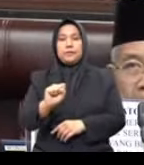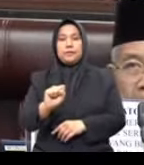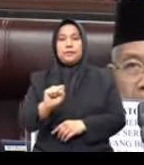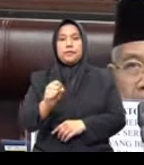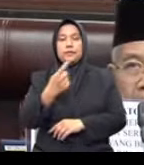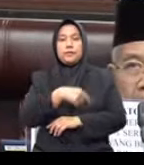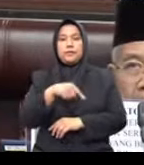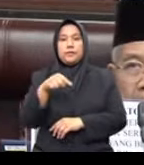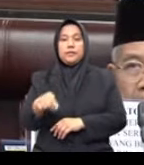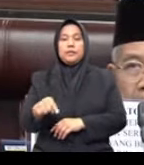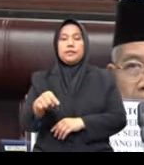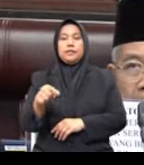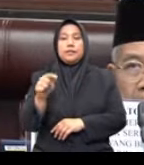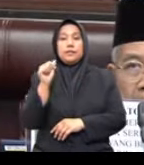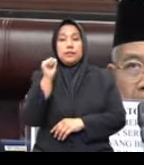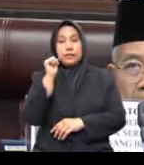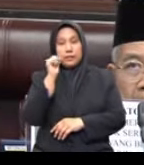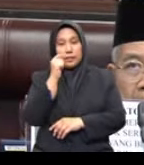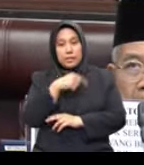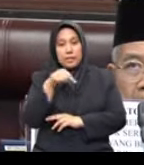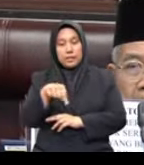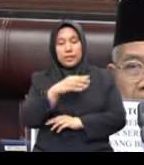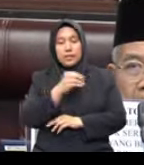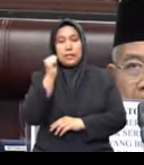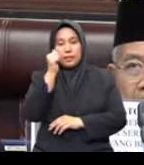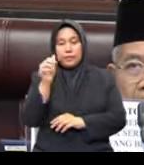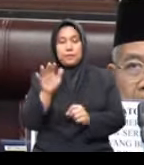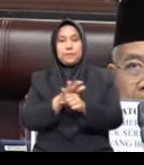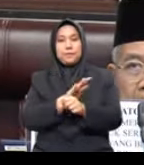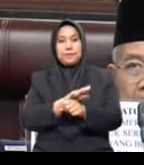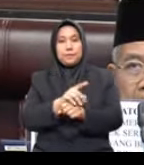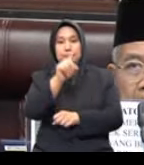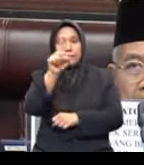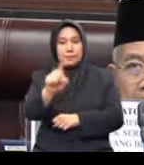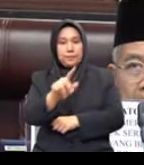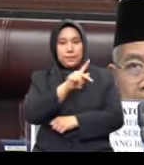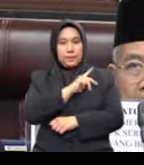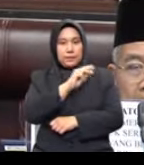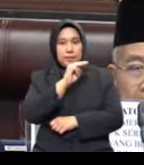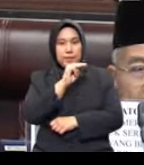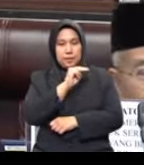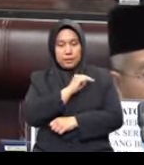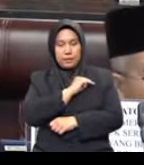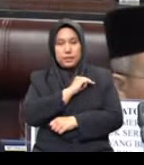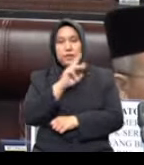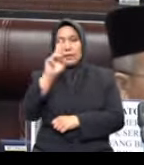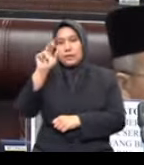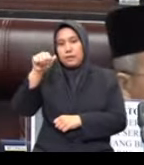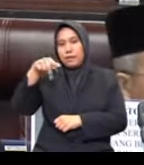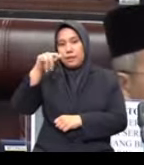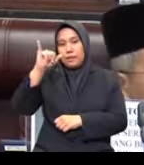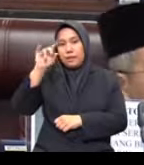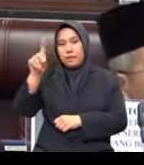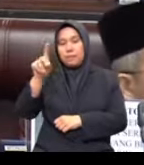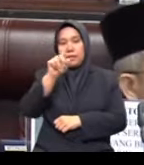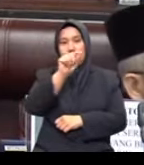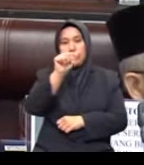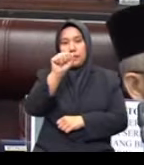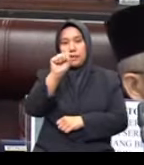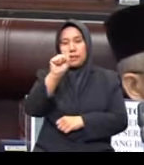esok termasuk soalan tambahan lengkap cuma Adakah Kementerian menyediakan satu rapid tas Force untuk